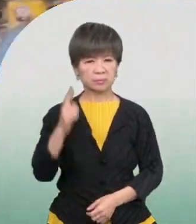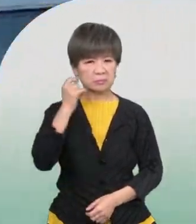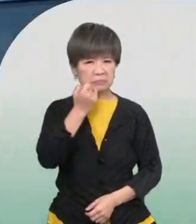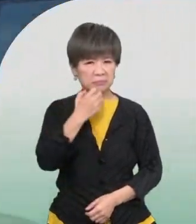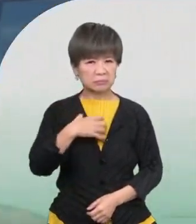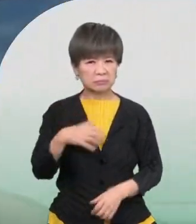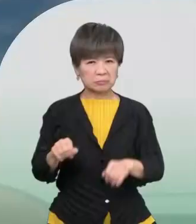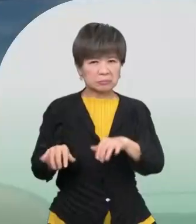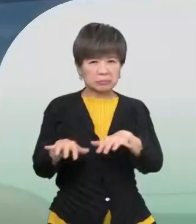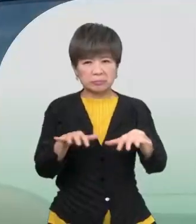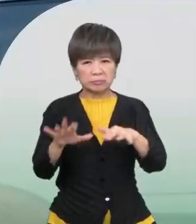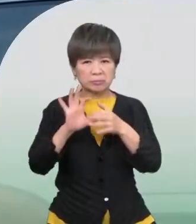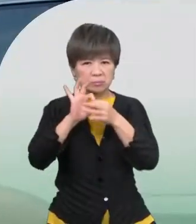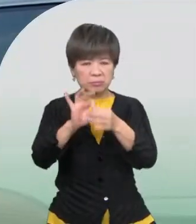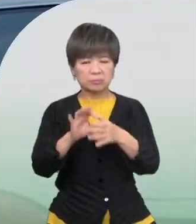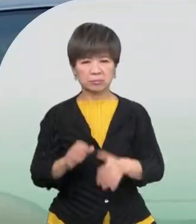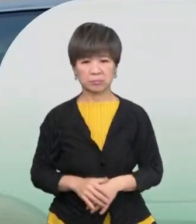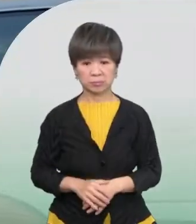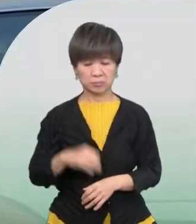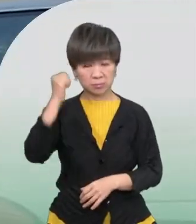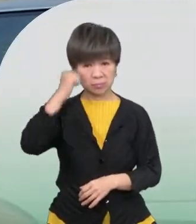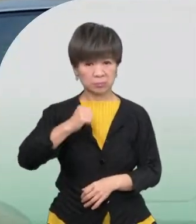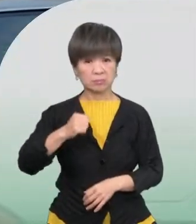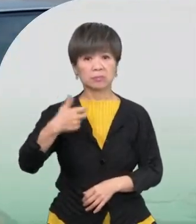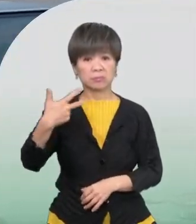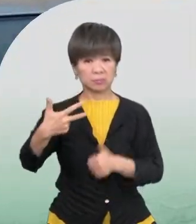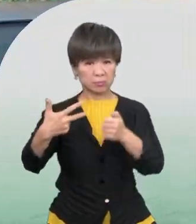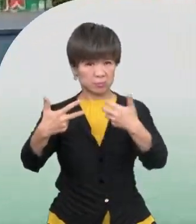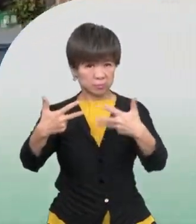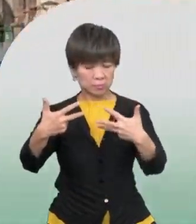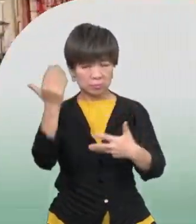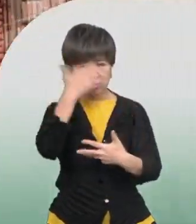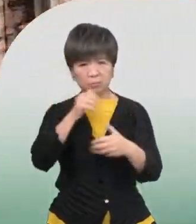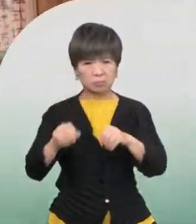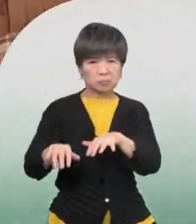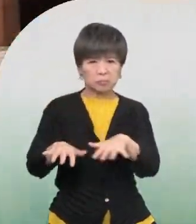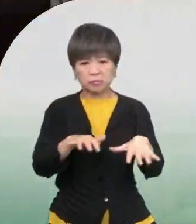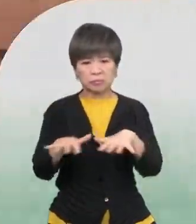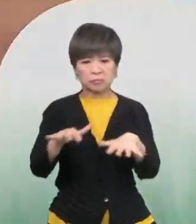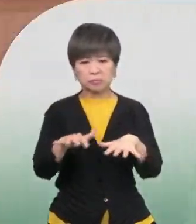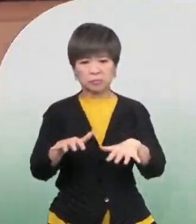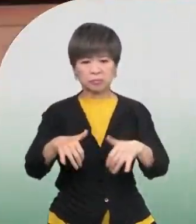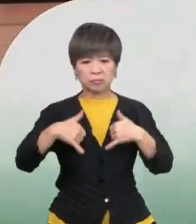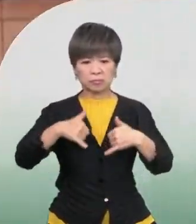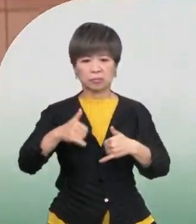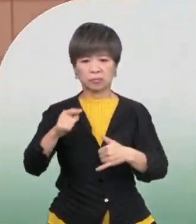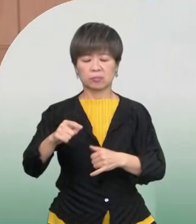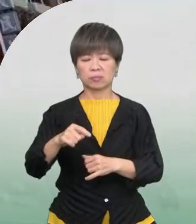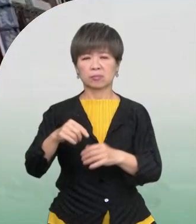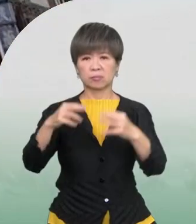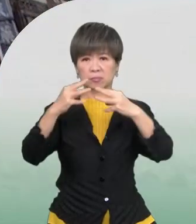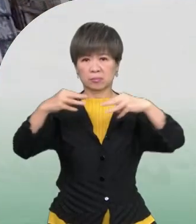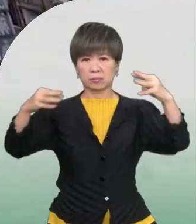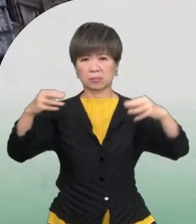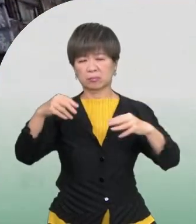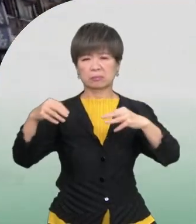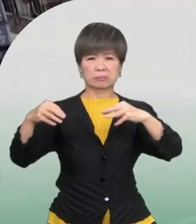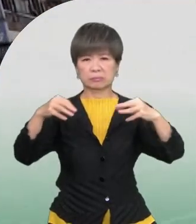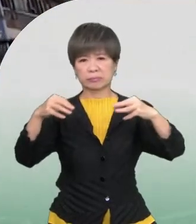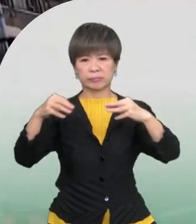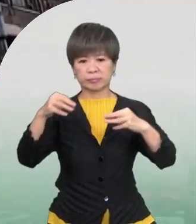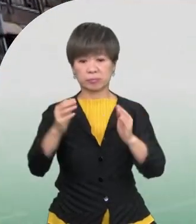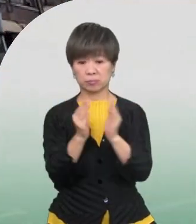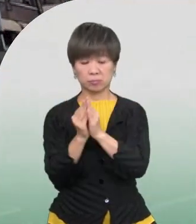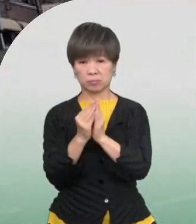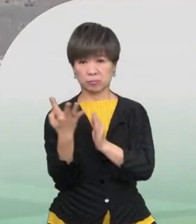震？ 早上7:58发生大地震，大陆上的天线紧摇，也从地震突然有